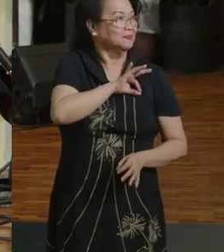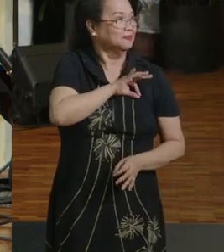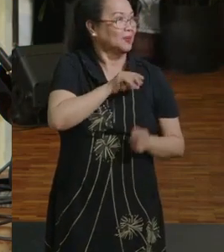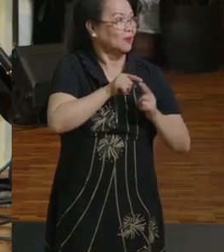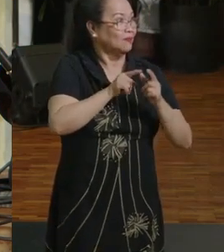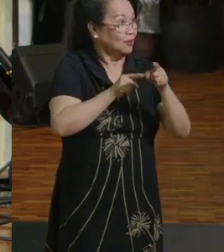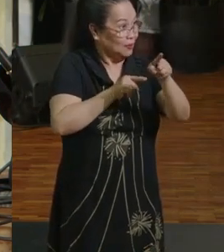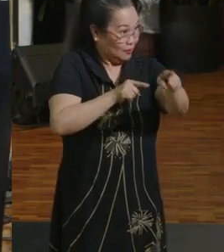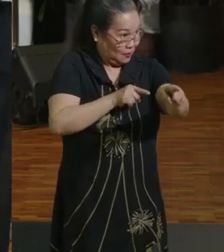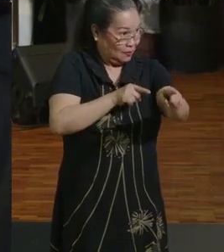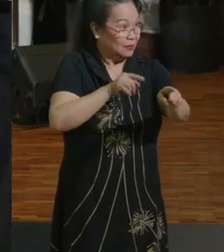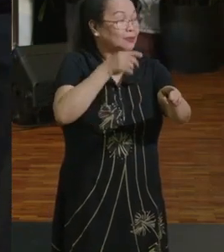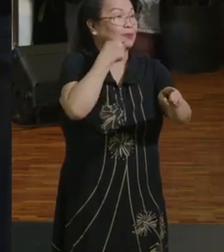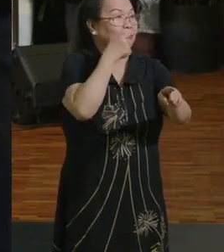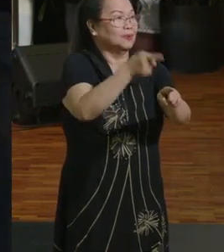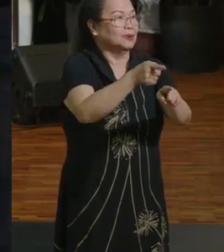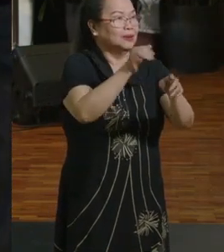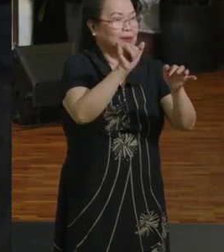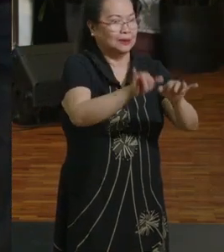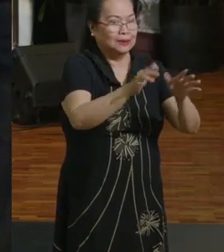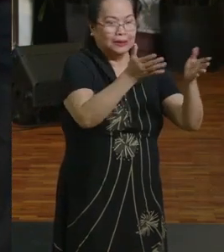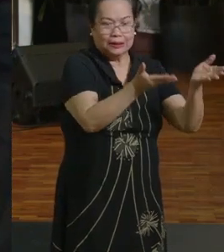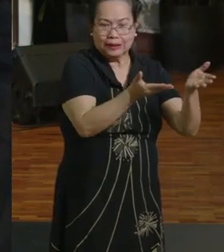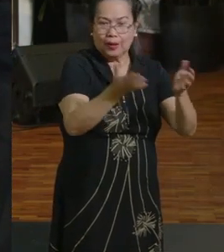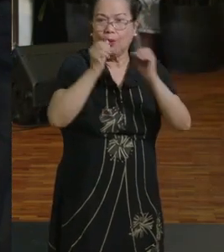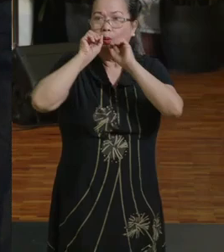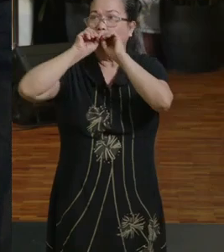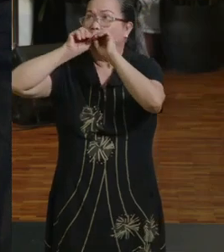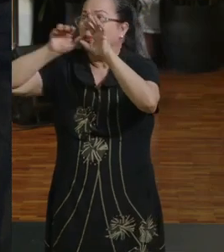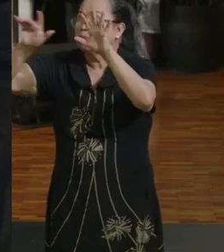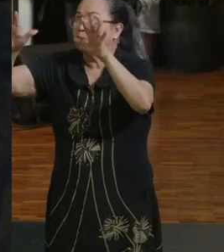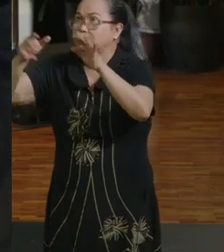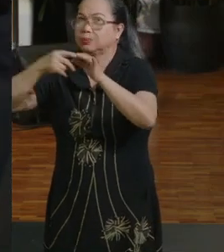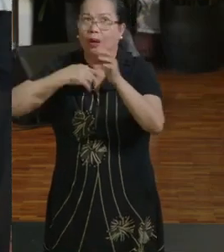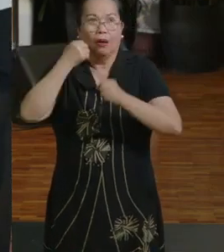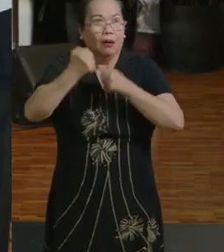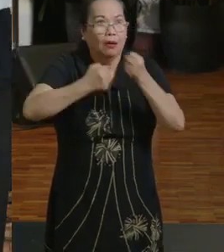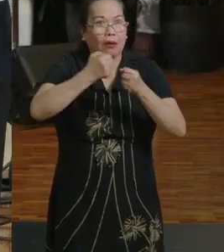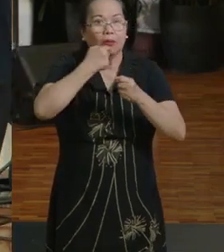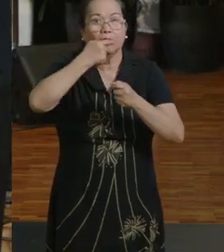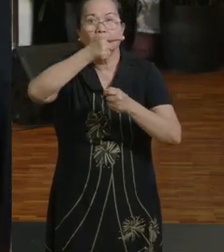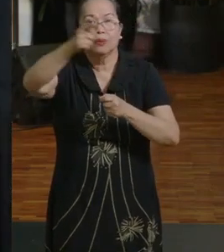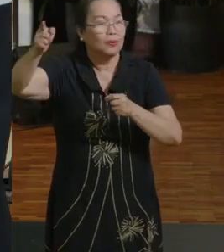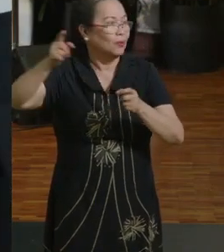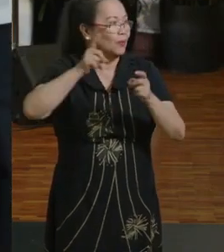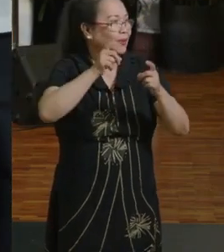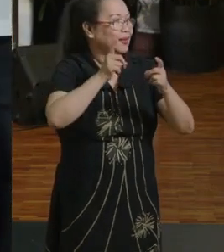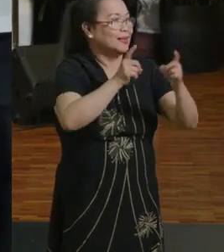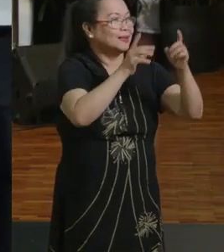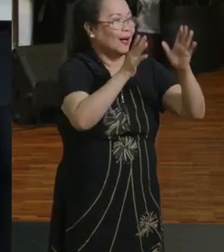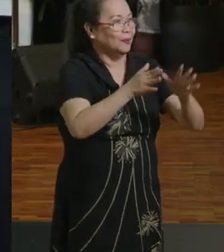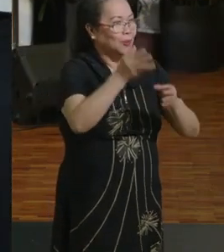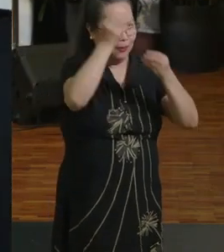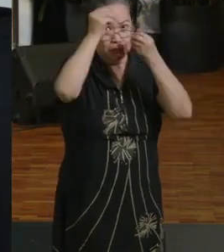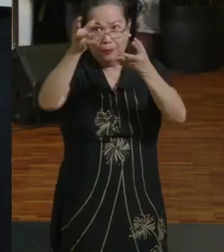ating Panginoon na dalhin ang balita na iyon sa kanyang mga